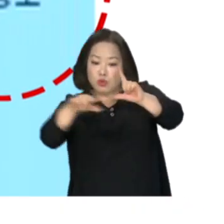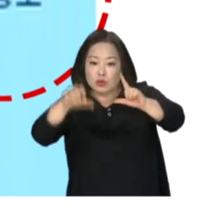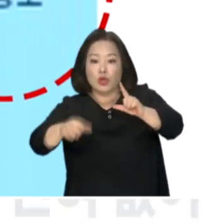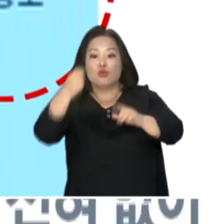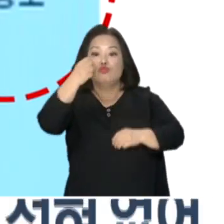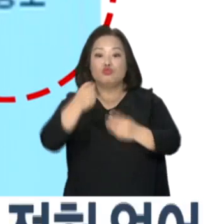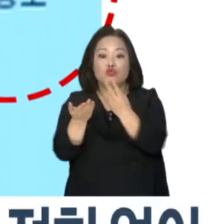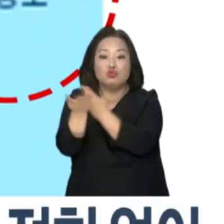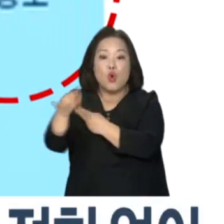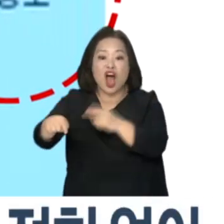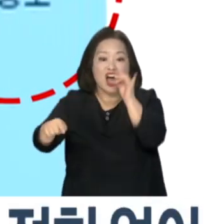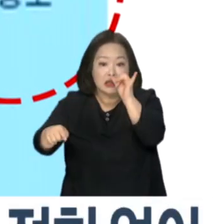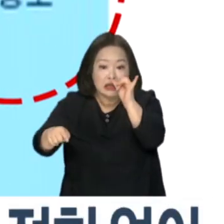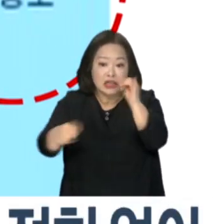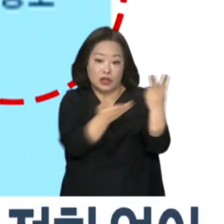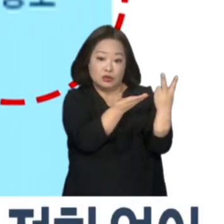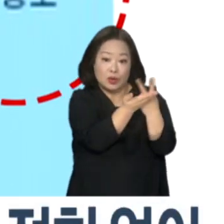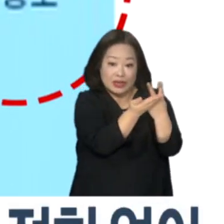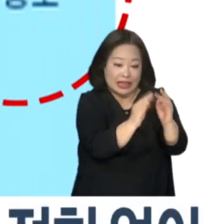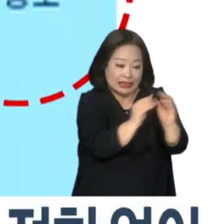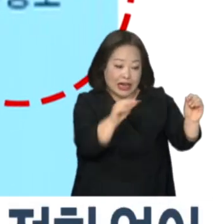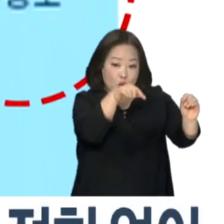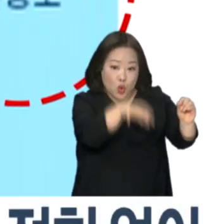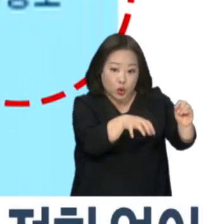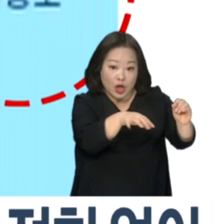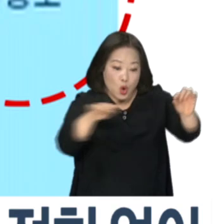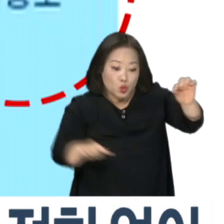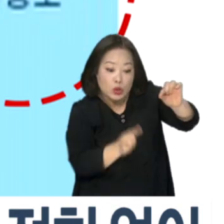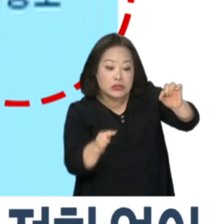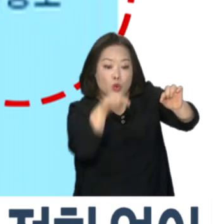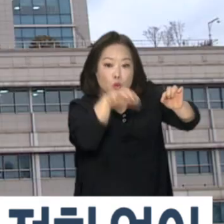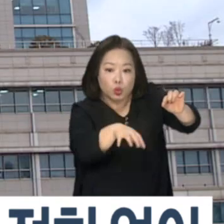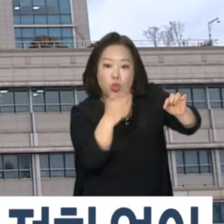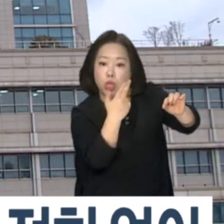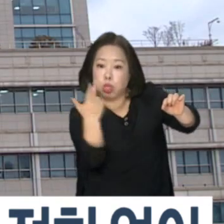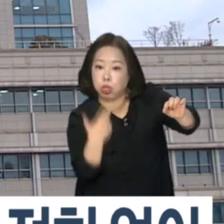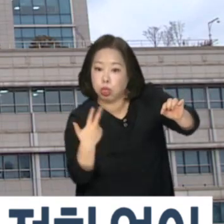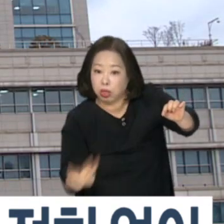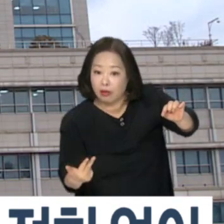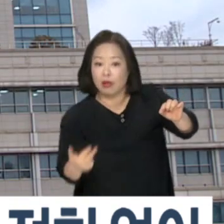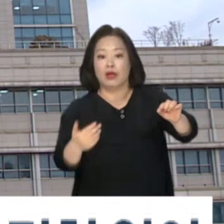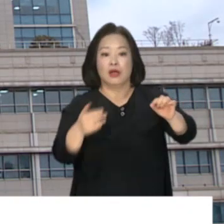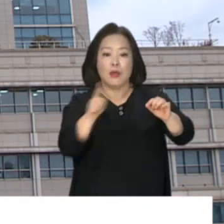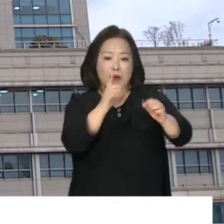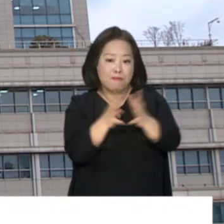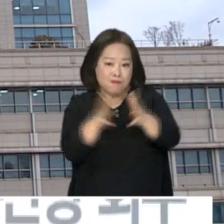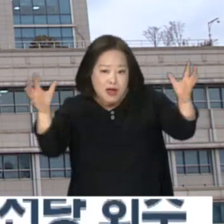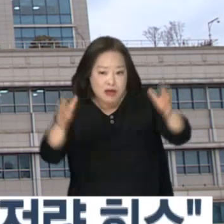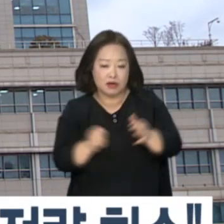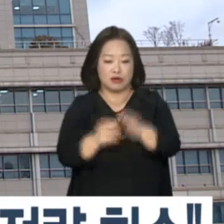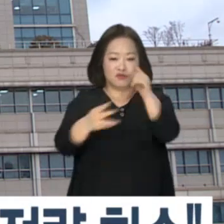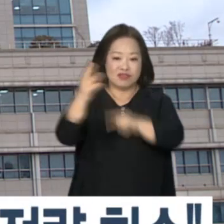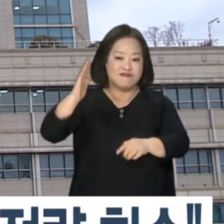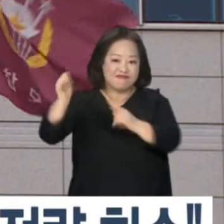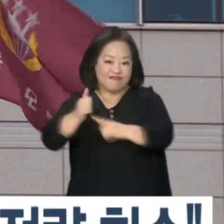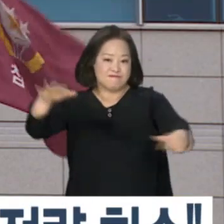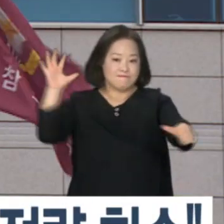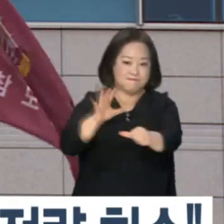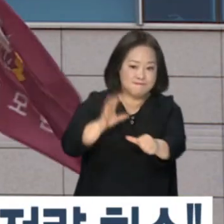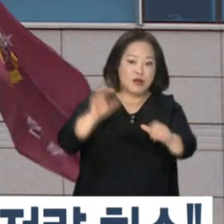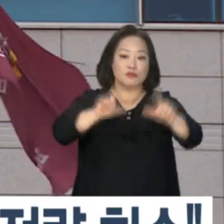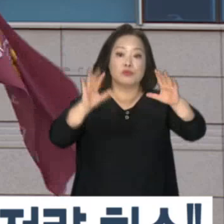표기했을뿐 독도는 지명은 물론이고 위치조차 표기돼 있지 않았습니다 논란이 커지고 윤성 대통령까지 질책하고